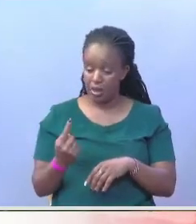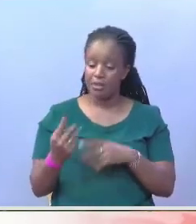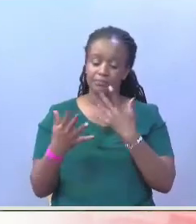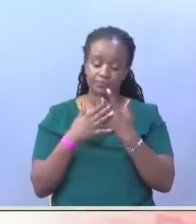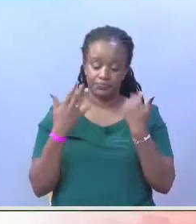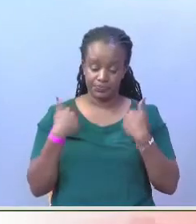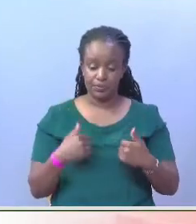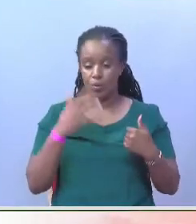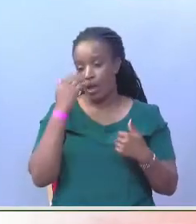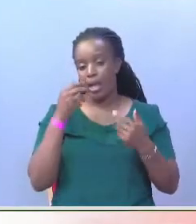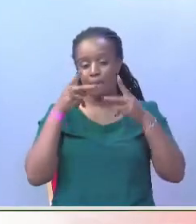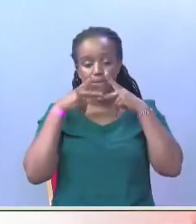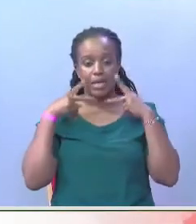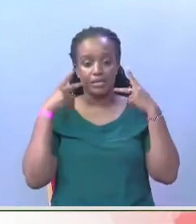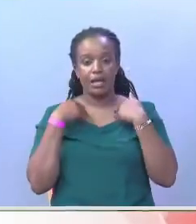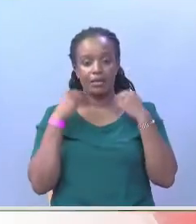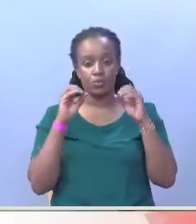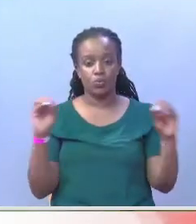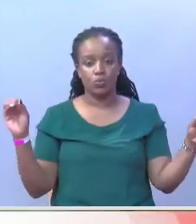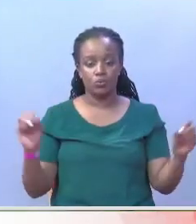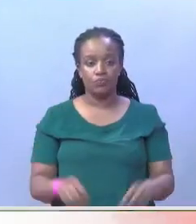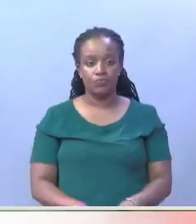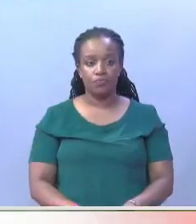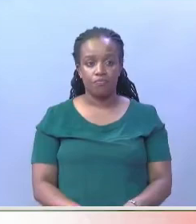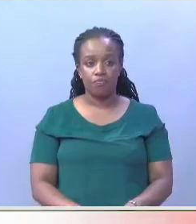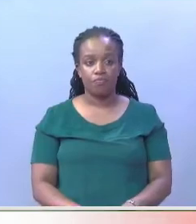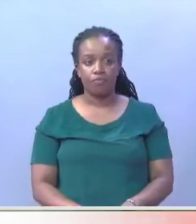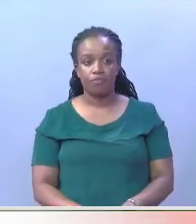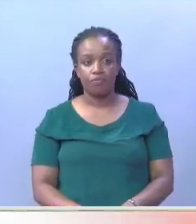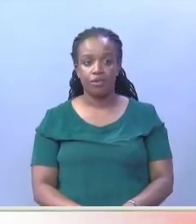Mike Kagwango, TV 47.